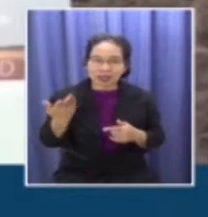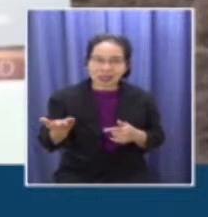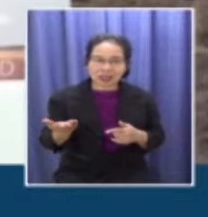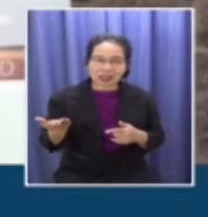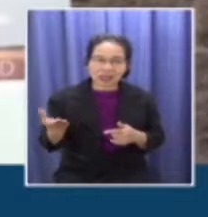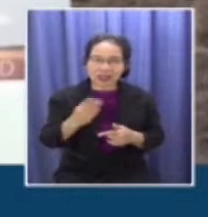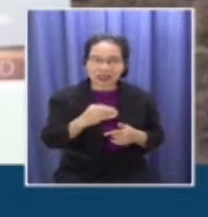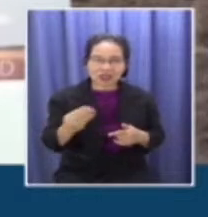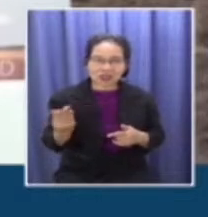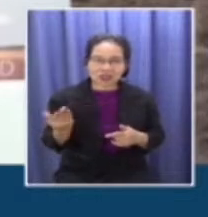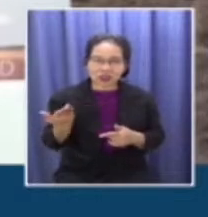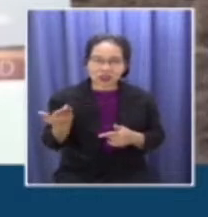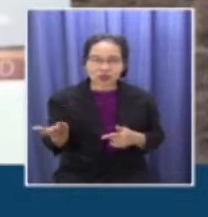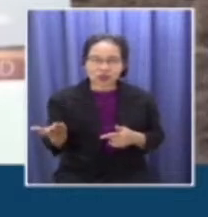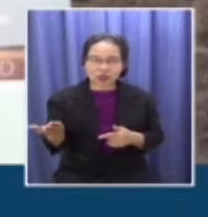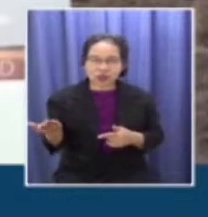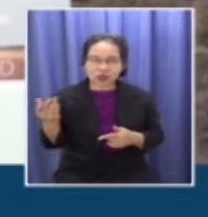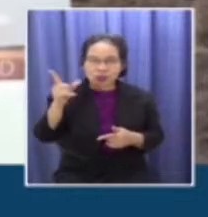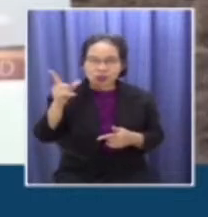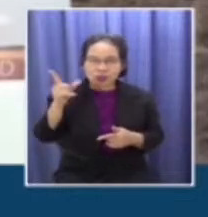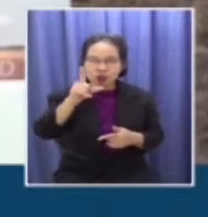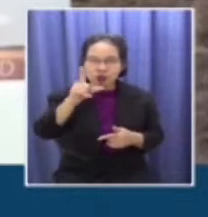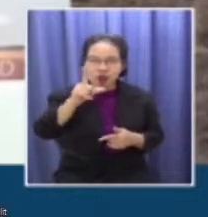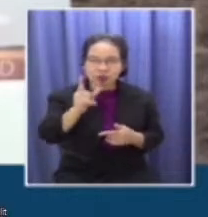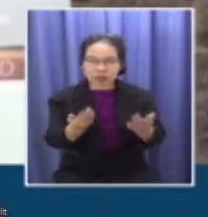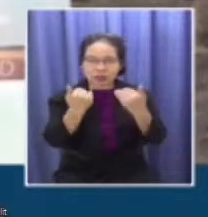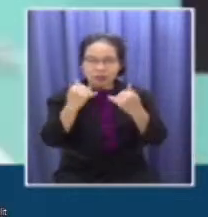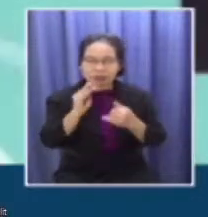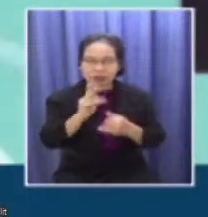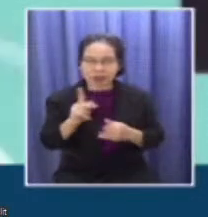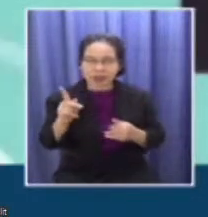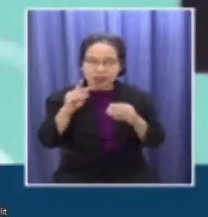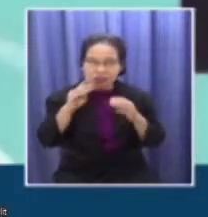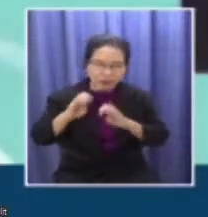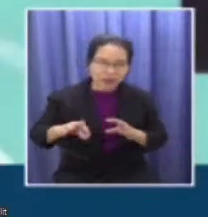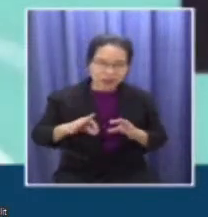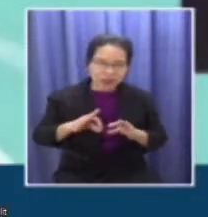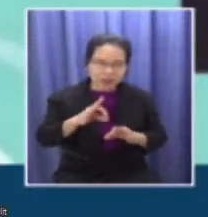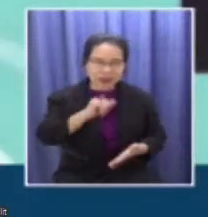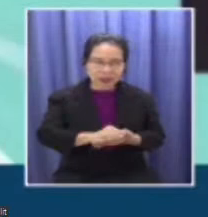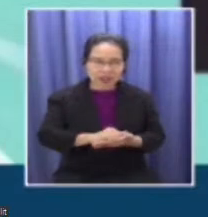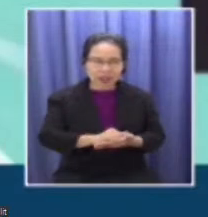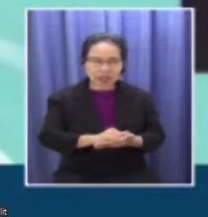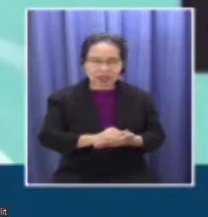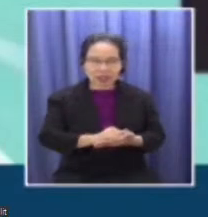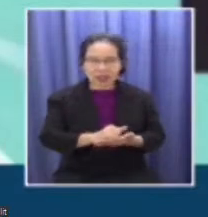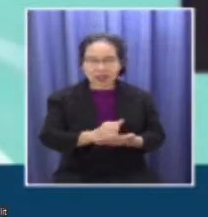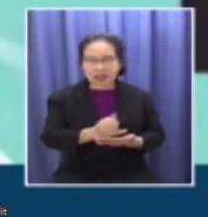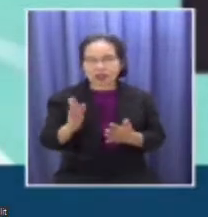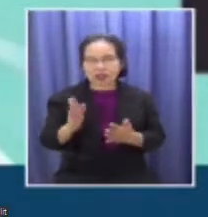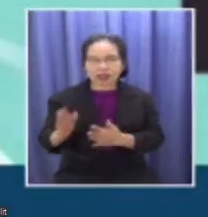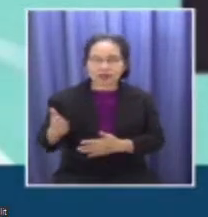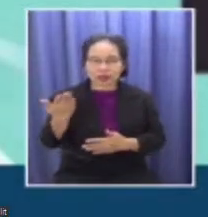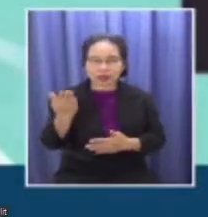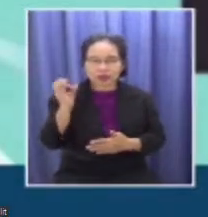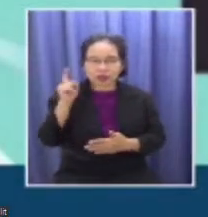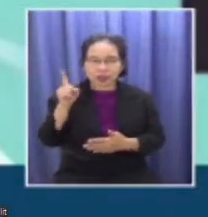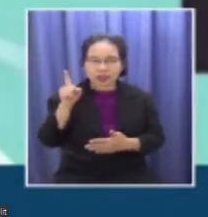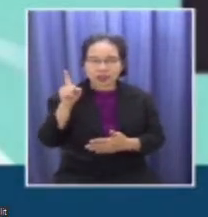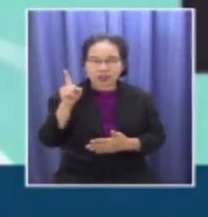mfomsoɔ na wogyae akyerɛkyerɛ Onyankopɔn nsɛm na sɛ wosan kɔyɛ bio